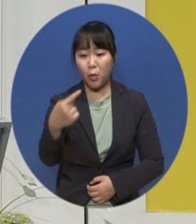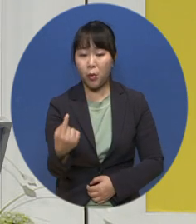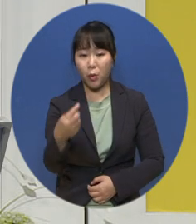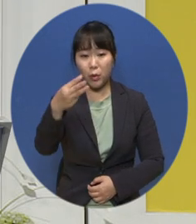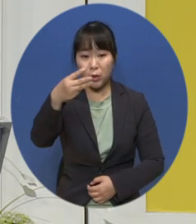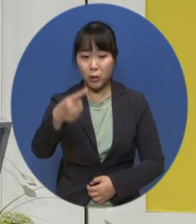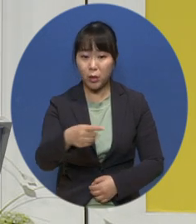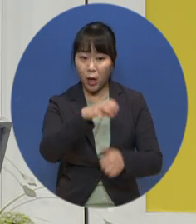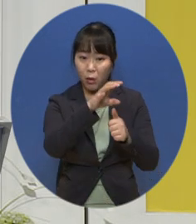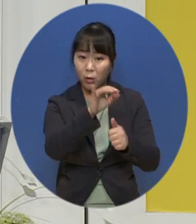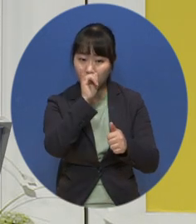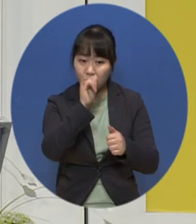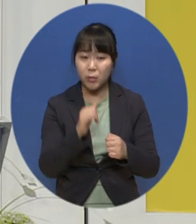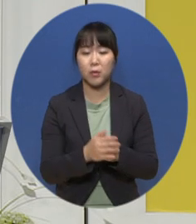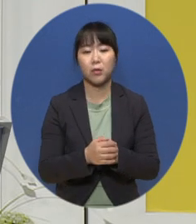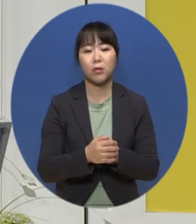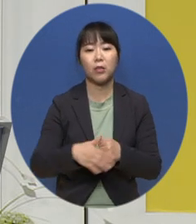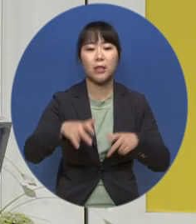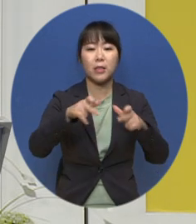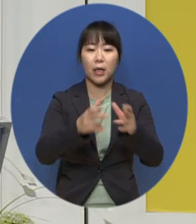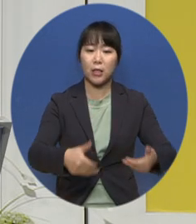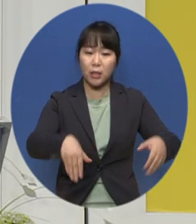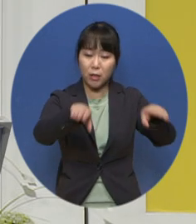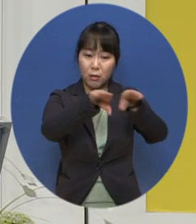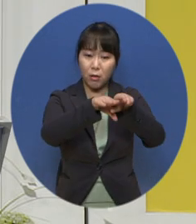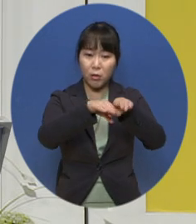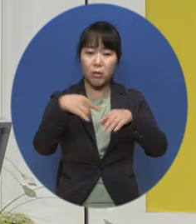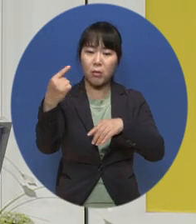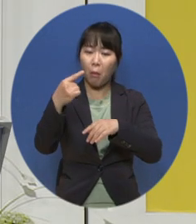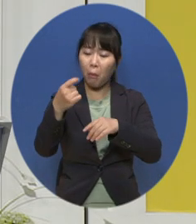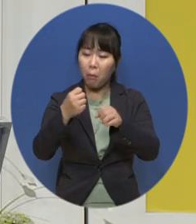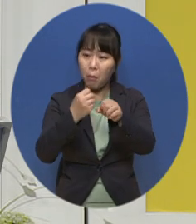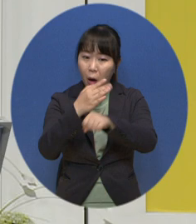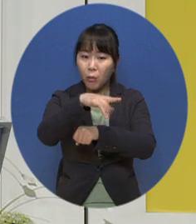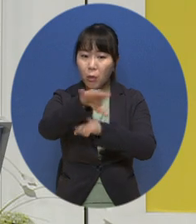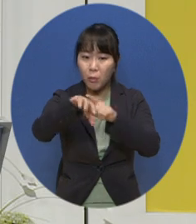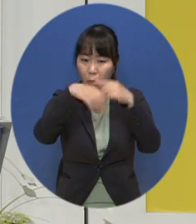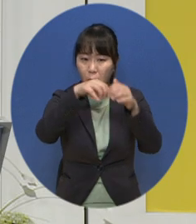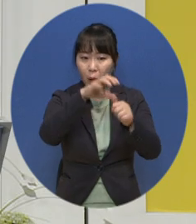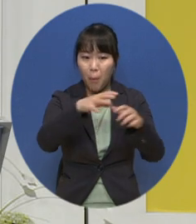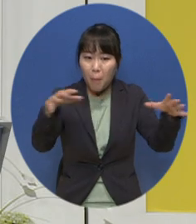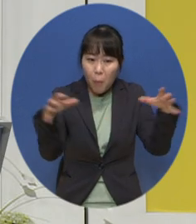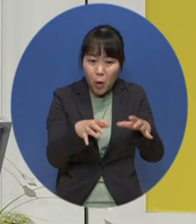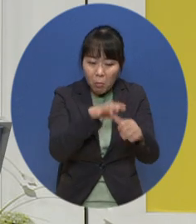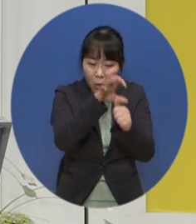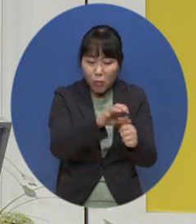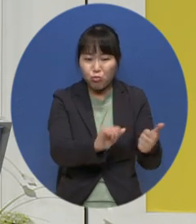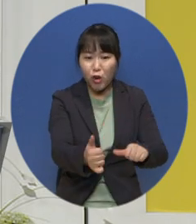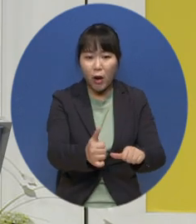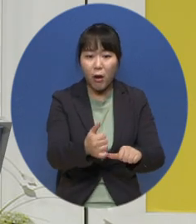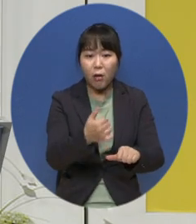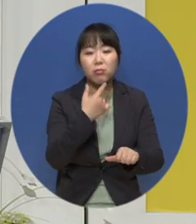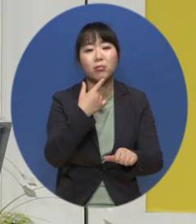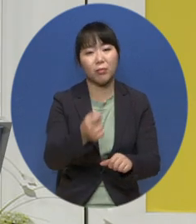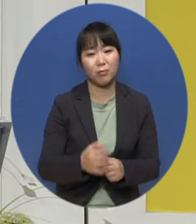예 운하의 장 시술을 약간 첨 몇 백 군대가 코트 갱이 그렇게 모여서 죽어라